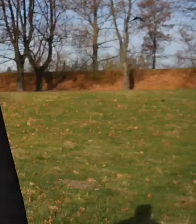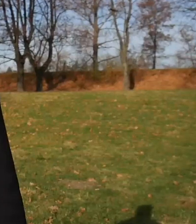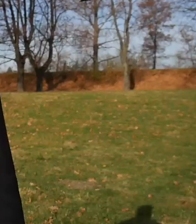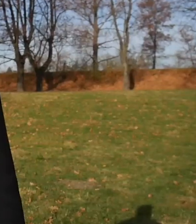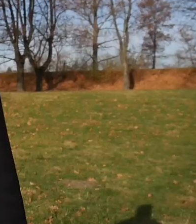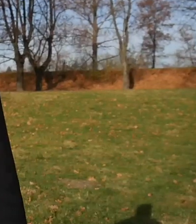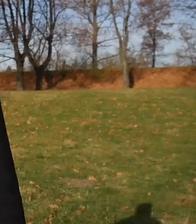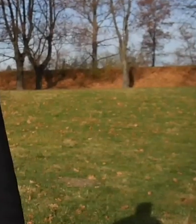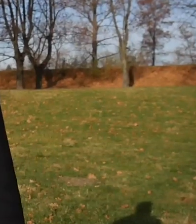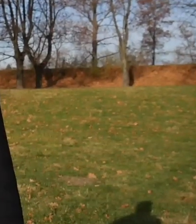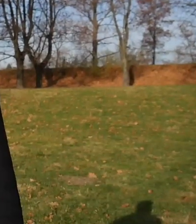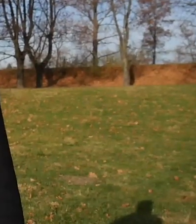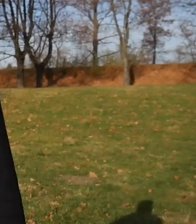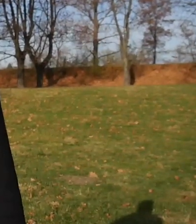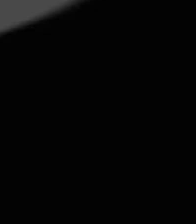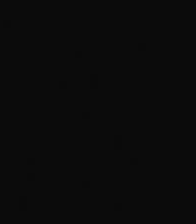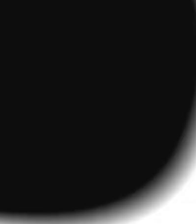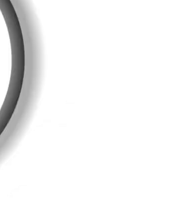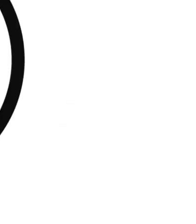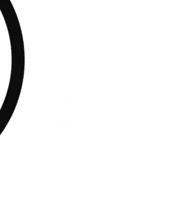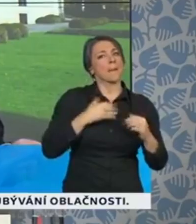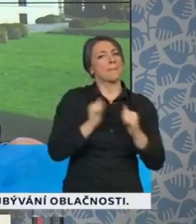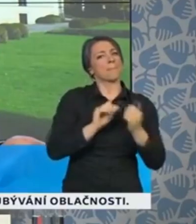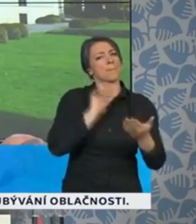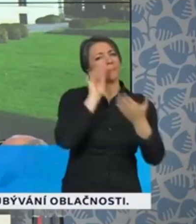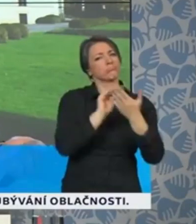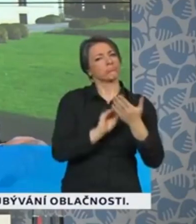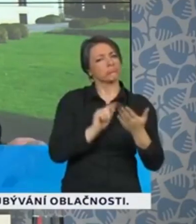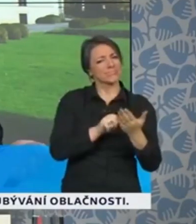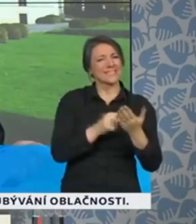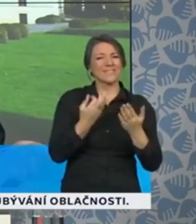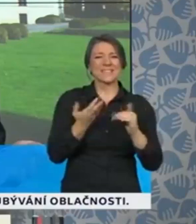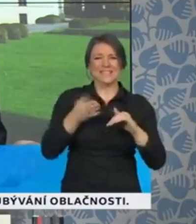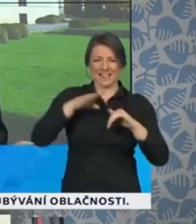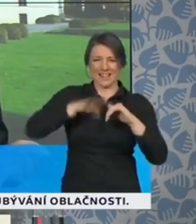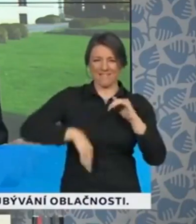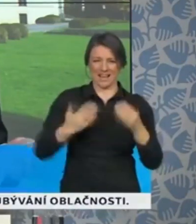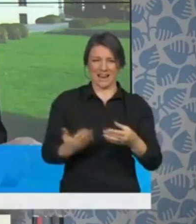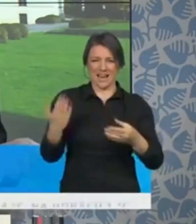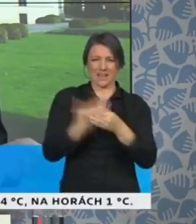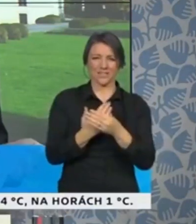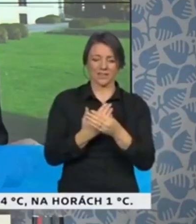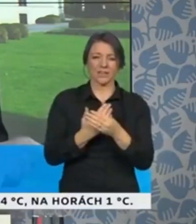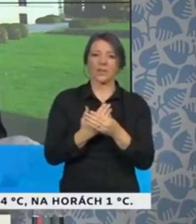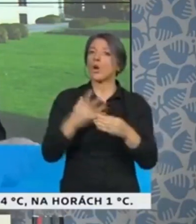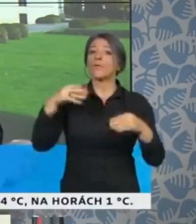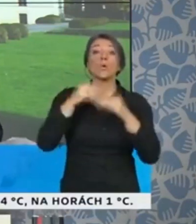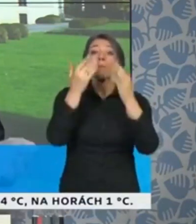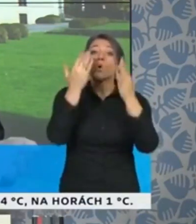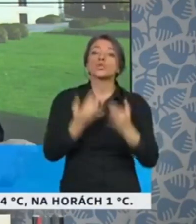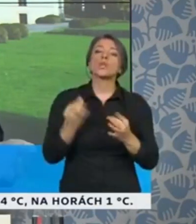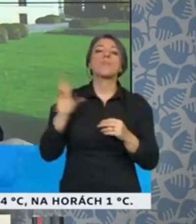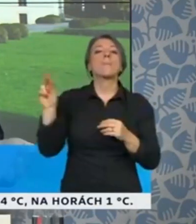sumárum zhruba 88 miliard korun. U ty slevy se nezohledněje vůbec